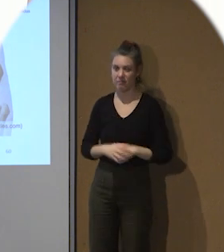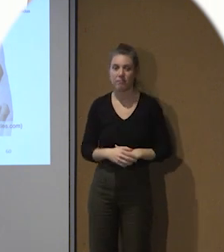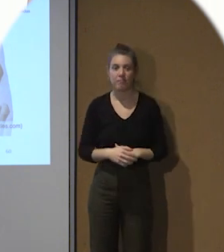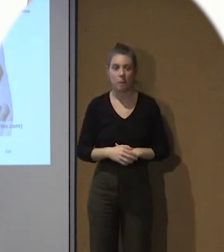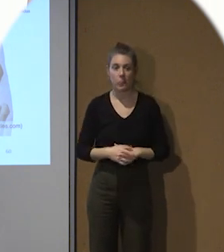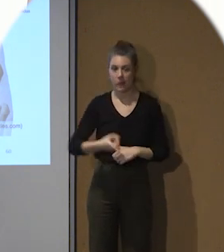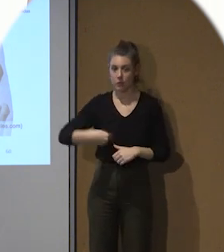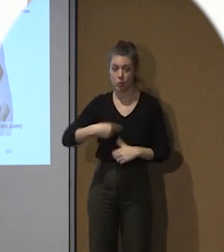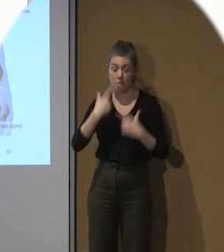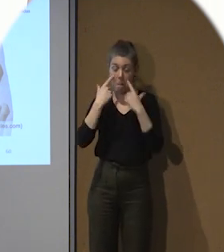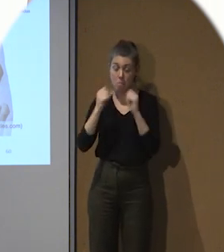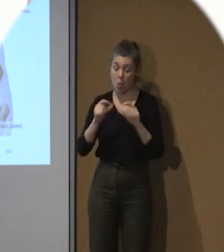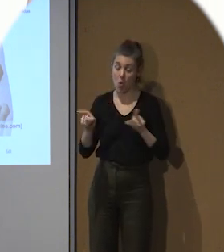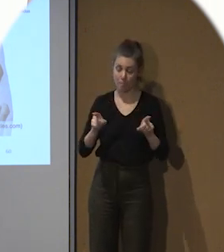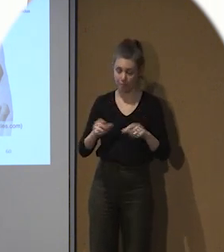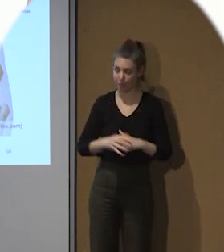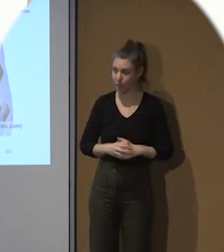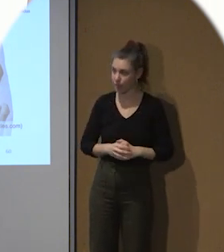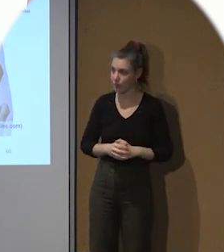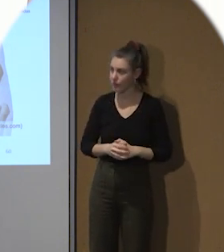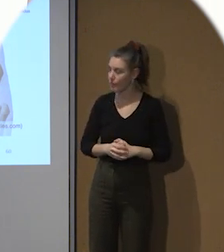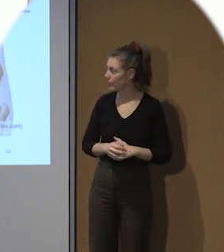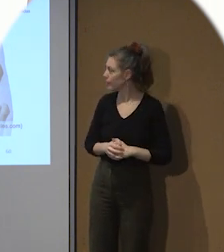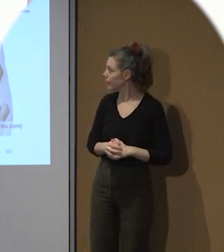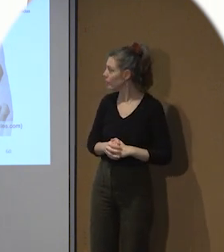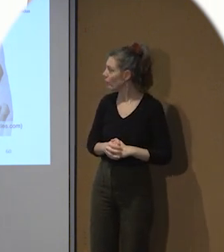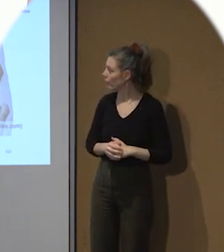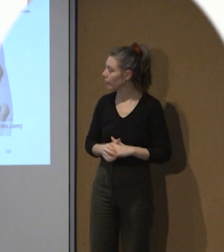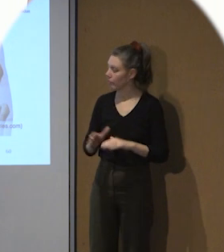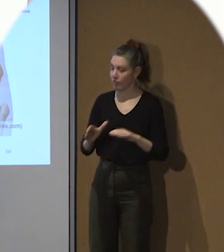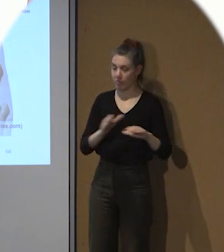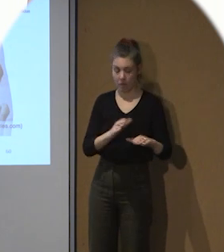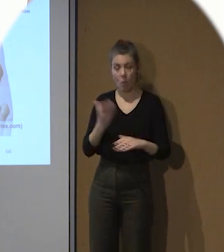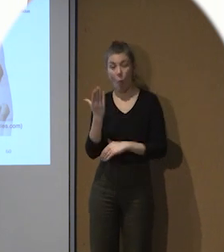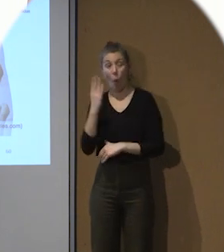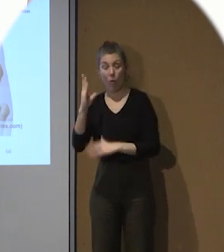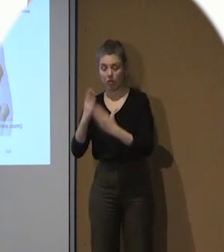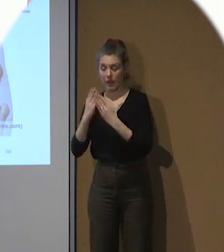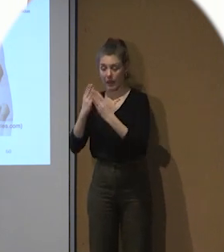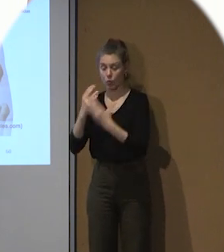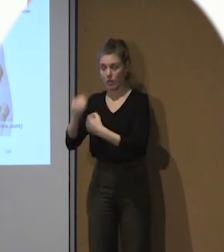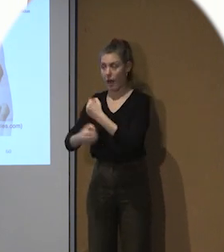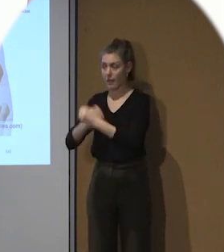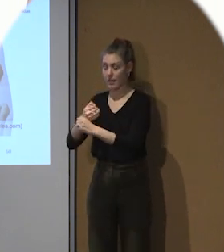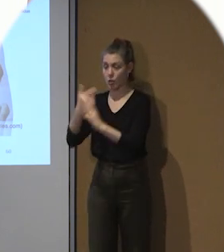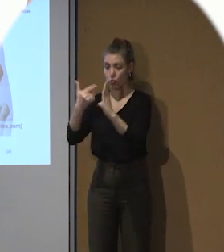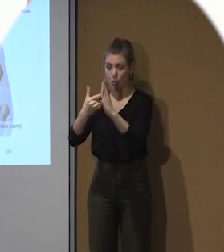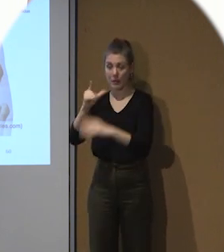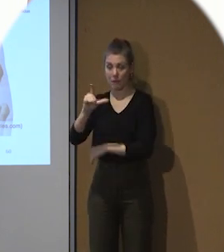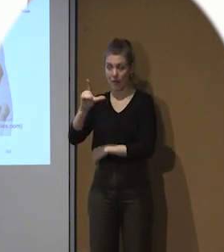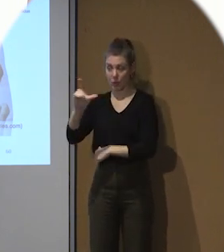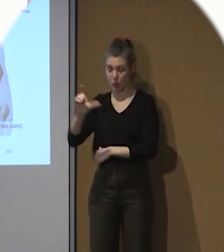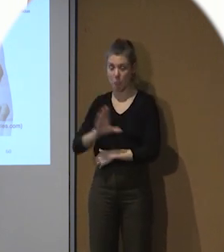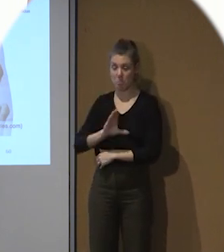Ensuite... on a fait une autre étude, alors pas moi, en 2022, sur des patients qui avaient une hernie